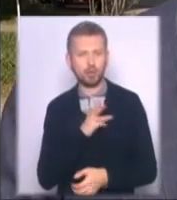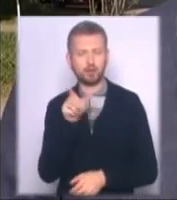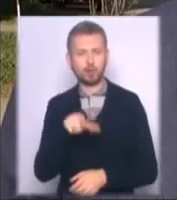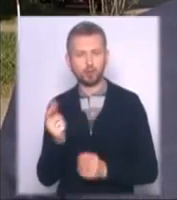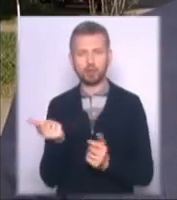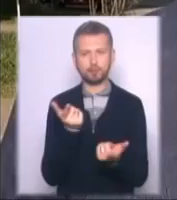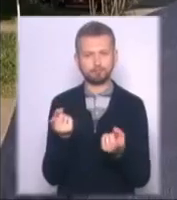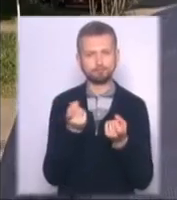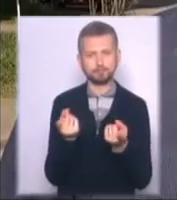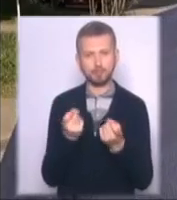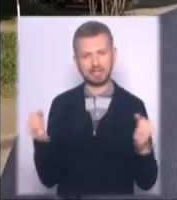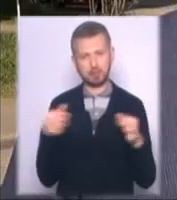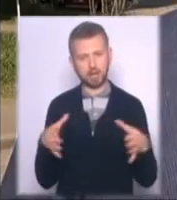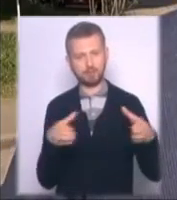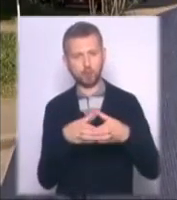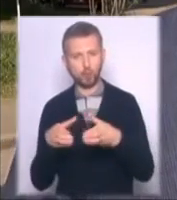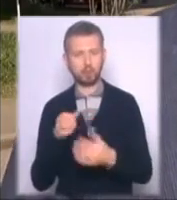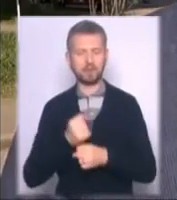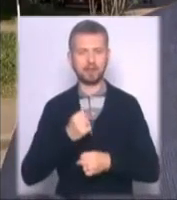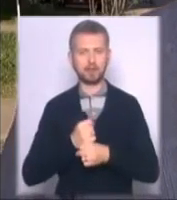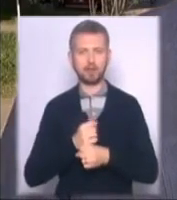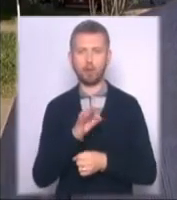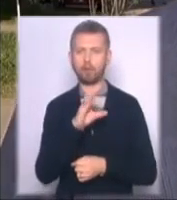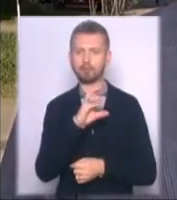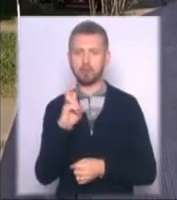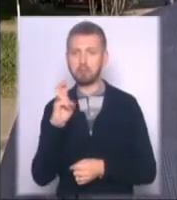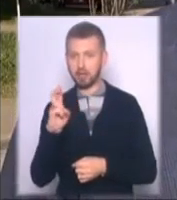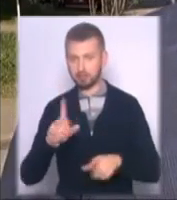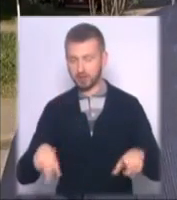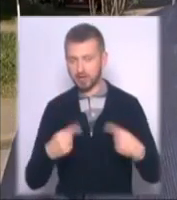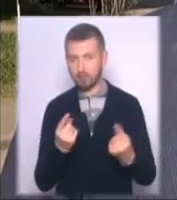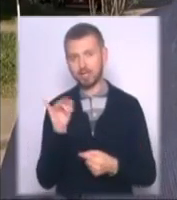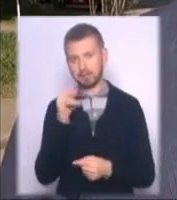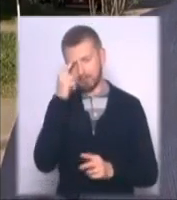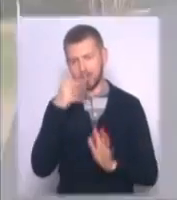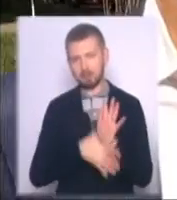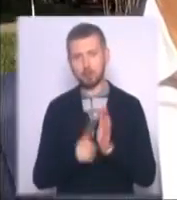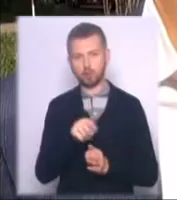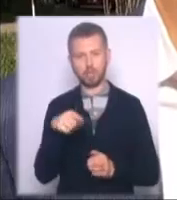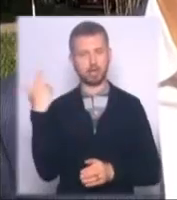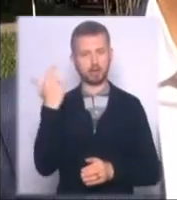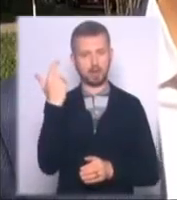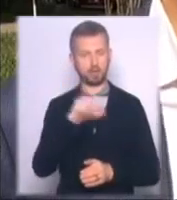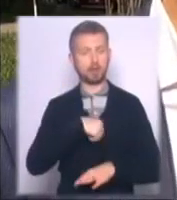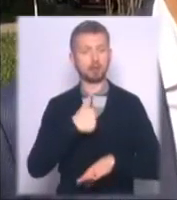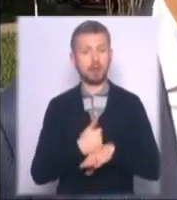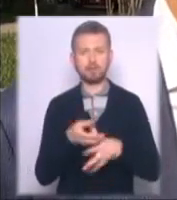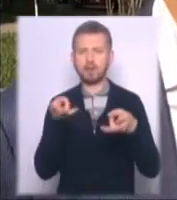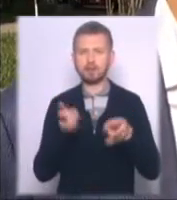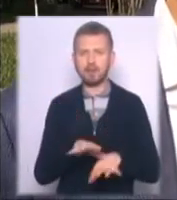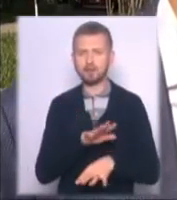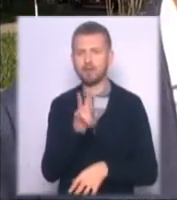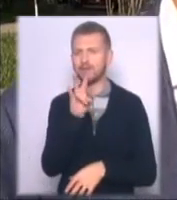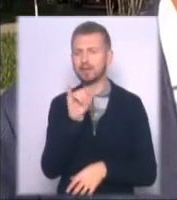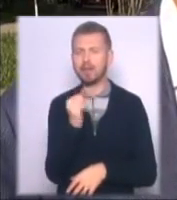групи, робити там ОСББ создавать и понимать, что они хозяева. И самое главное, не оставить ни одной, еще